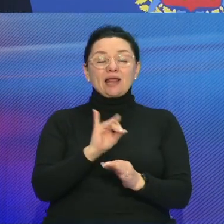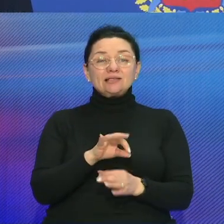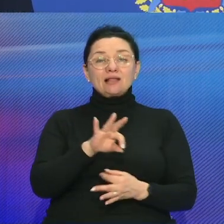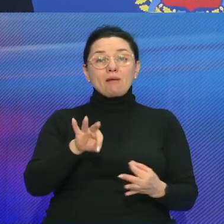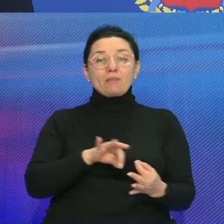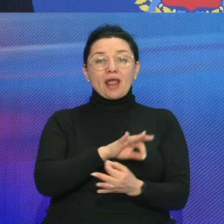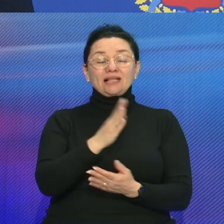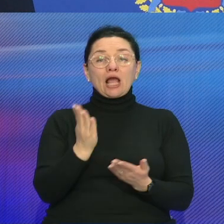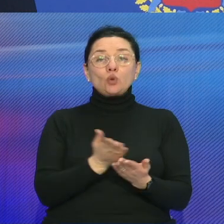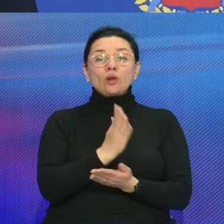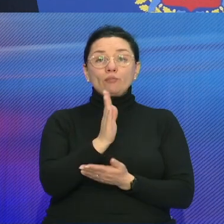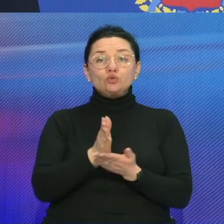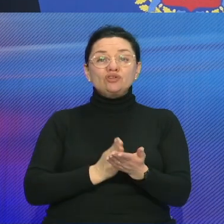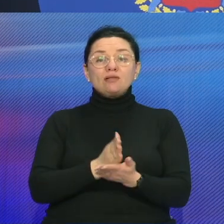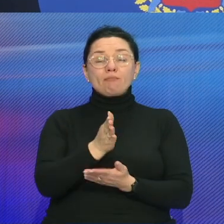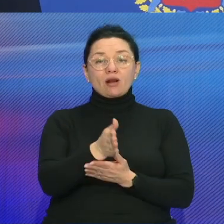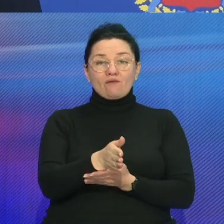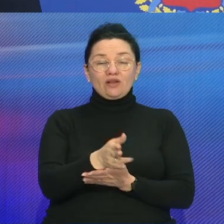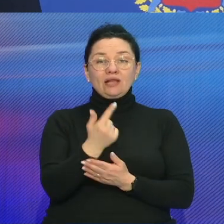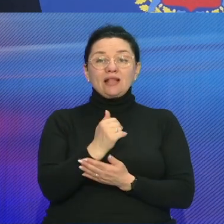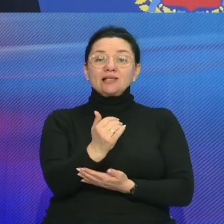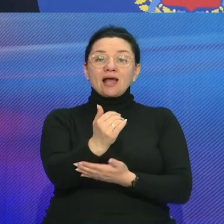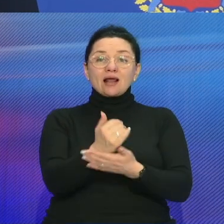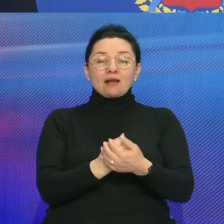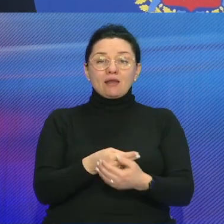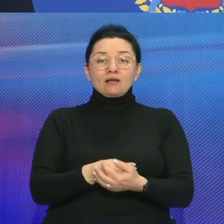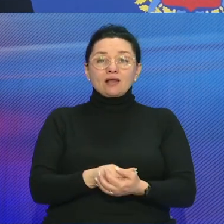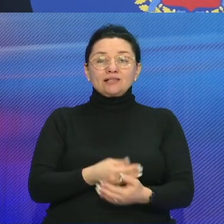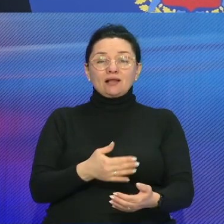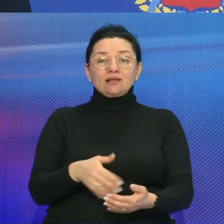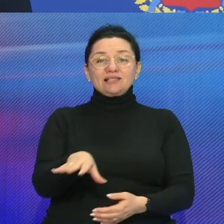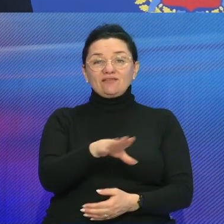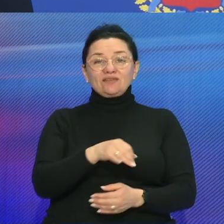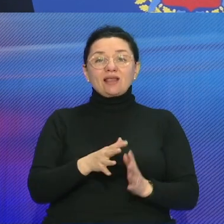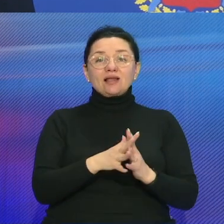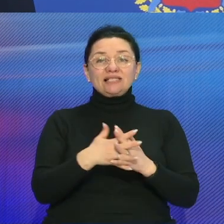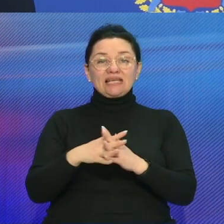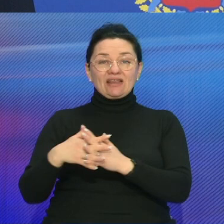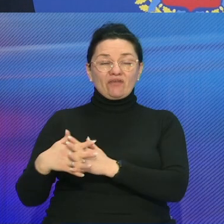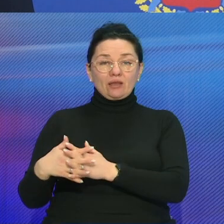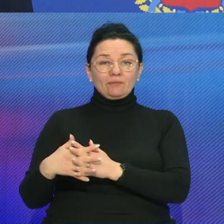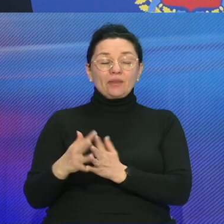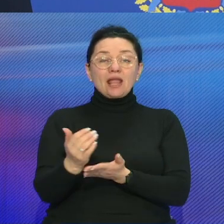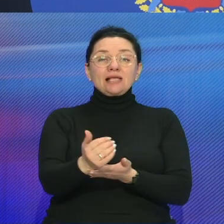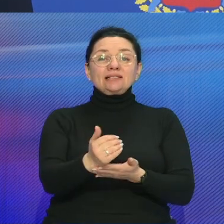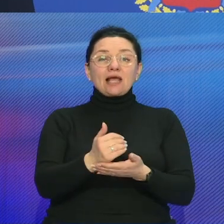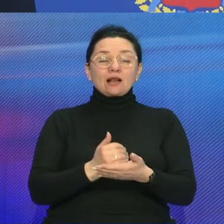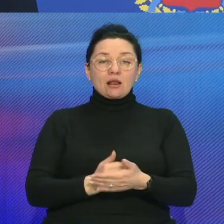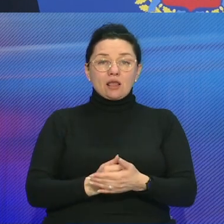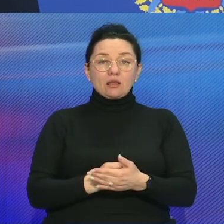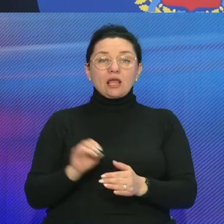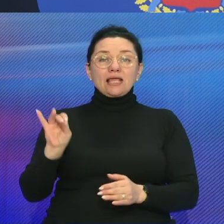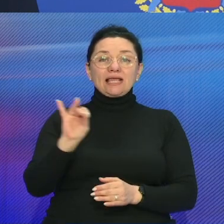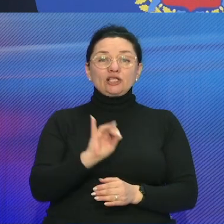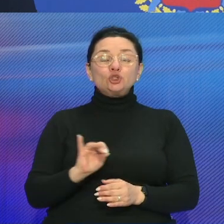направлен на сохранение ценностей наших деревень, сохранение истории,